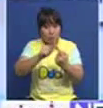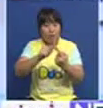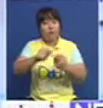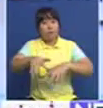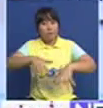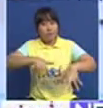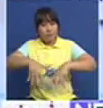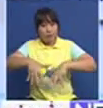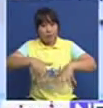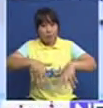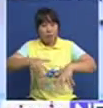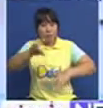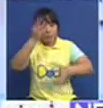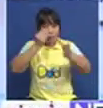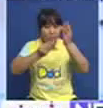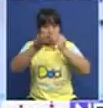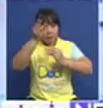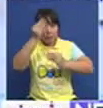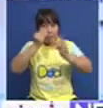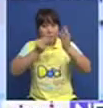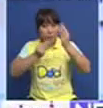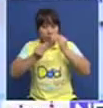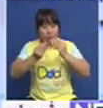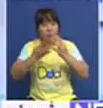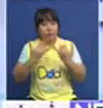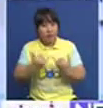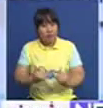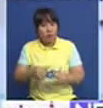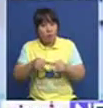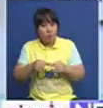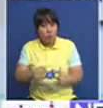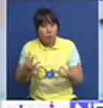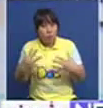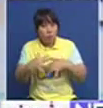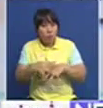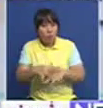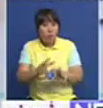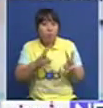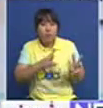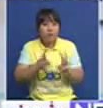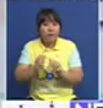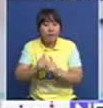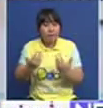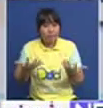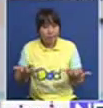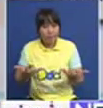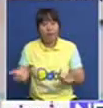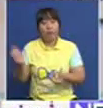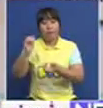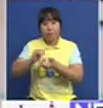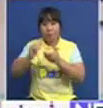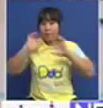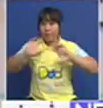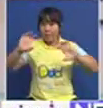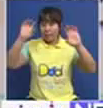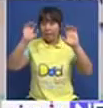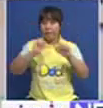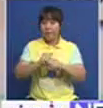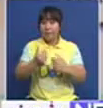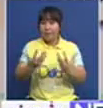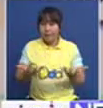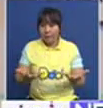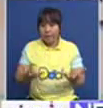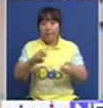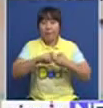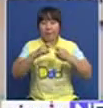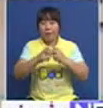ชนได้เรียนรู้ว่าเราจะอยู่ร่วมกันอย่างไรร่วมกับรัฐบาลอย่างไรแล้วก็แก้ปัญ